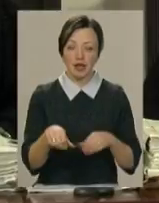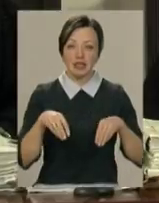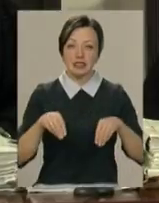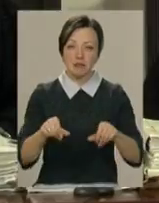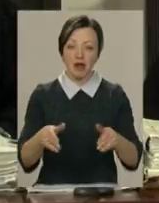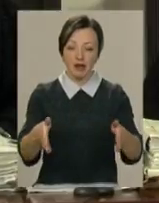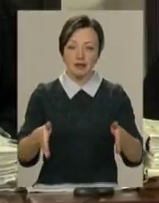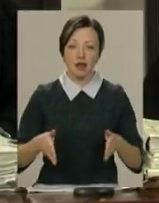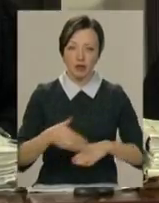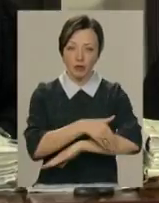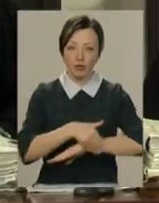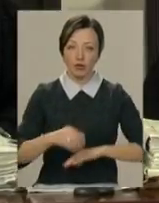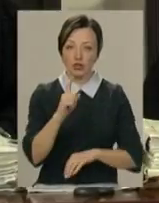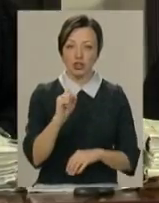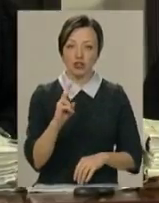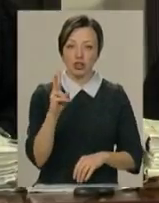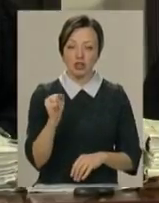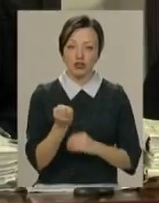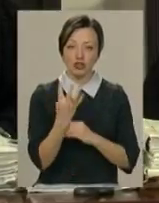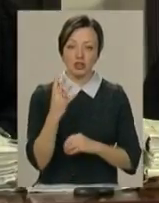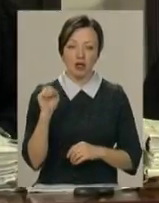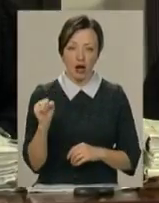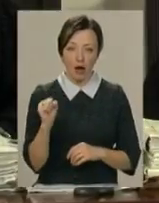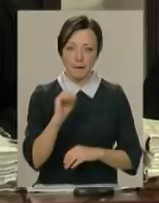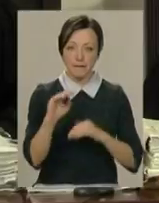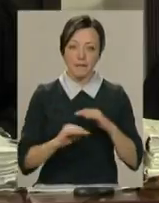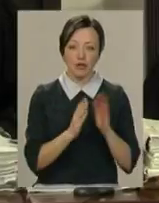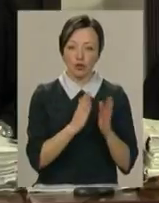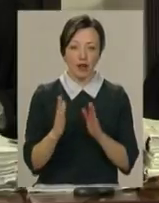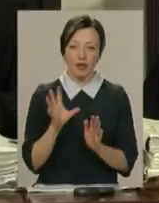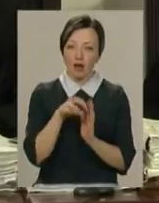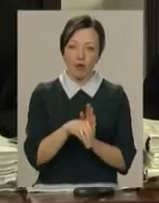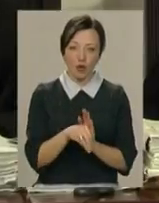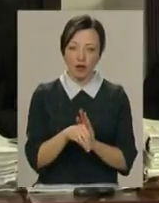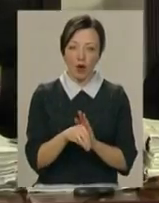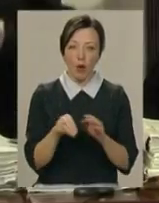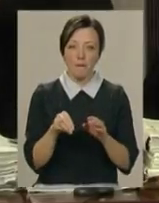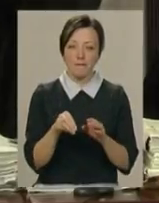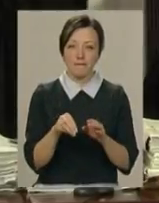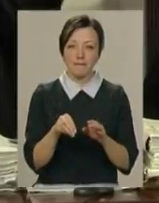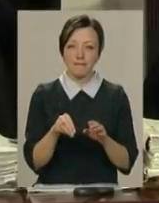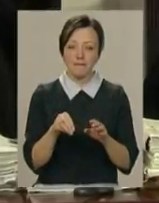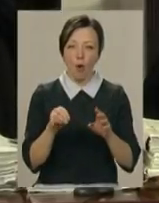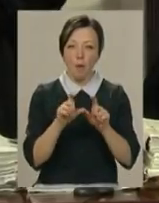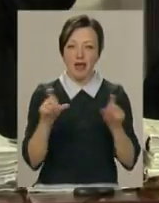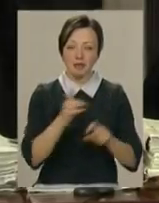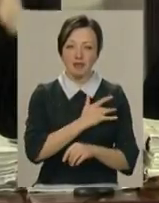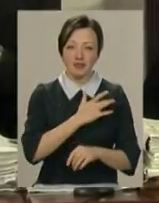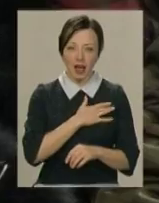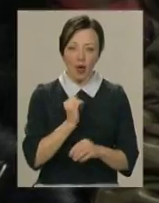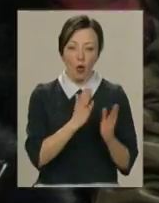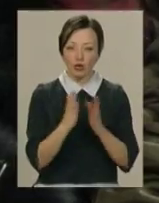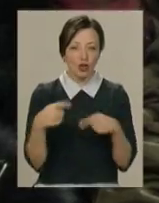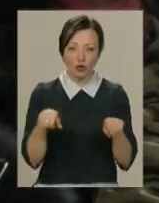земельна ділянка по вулиці Зарічанській, 14А, під гуртожитком не входила в об'єкт приватизації, відповідно, як і не входив сам